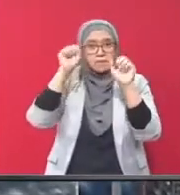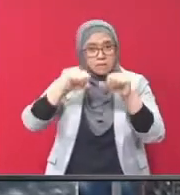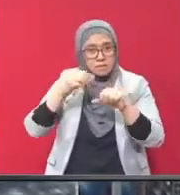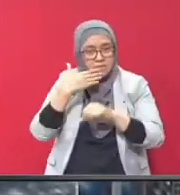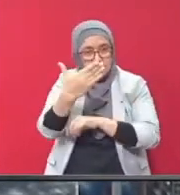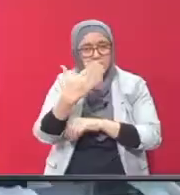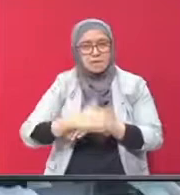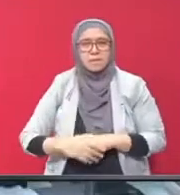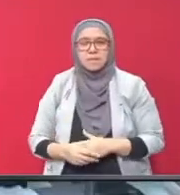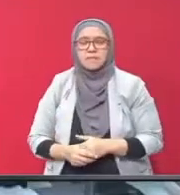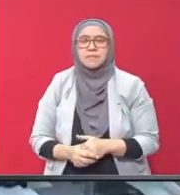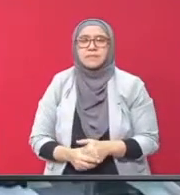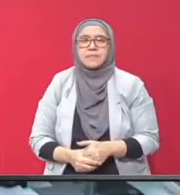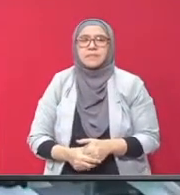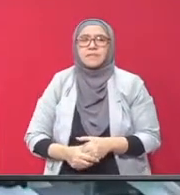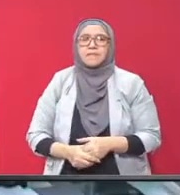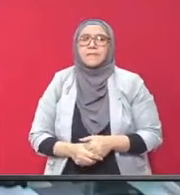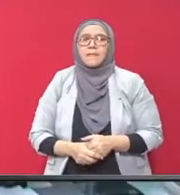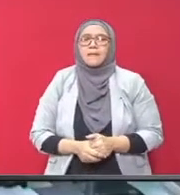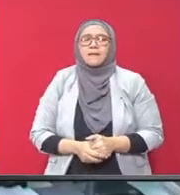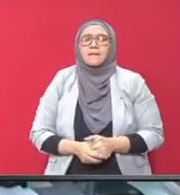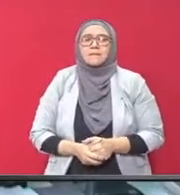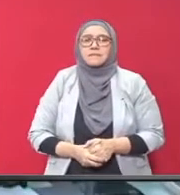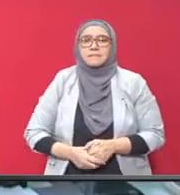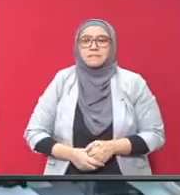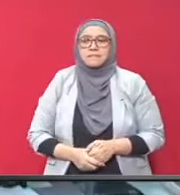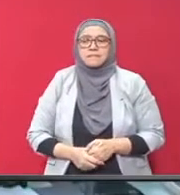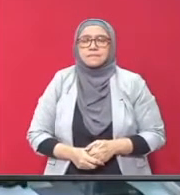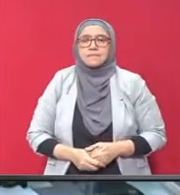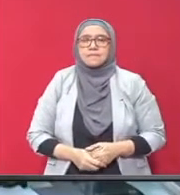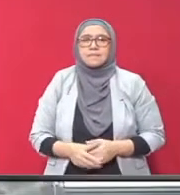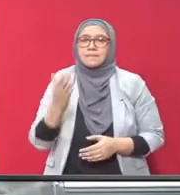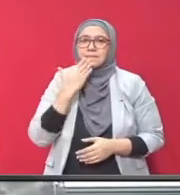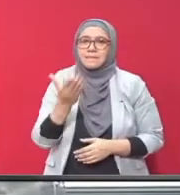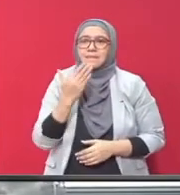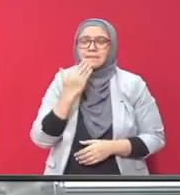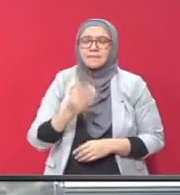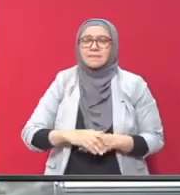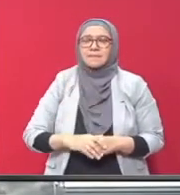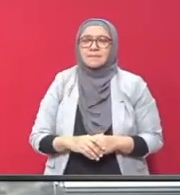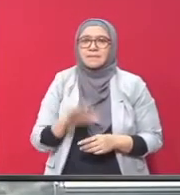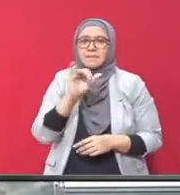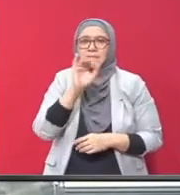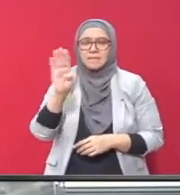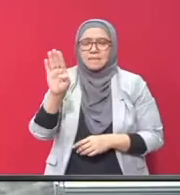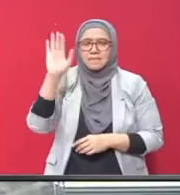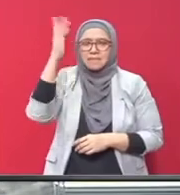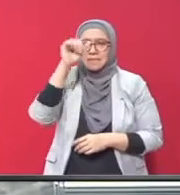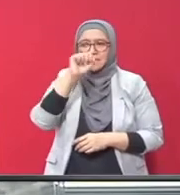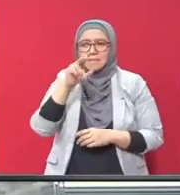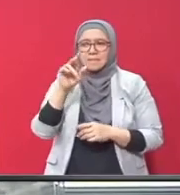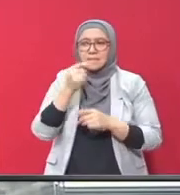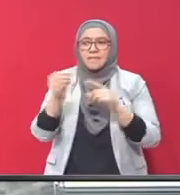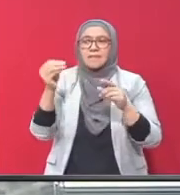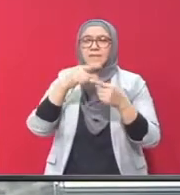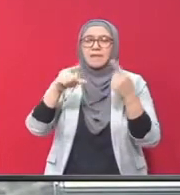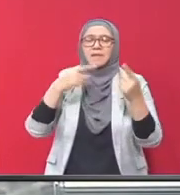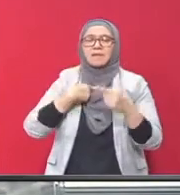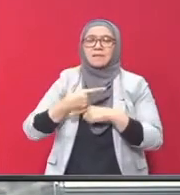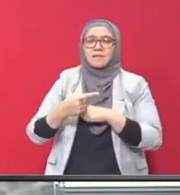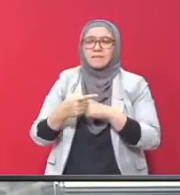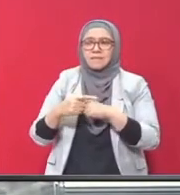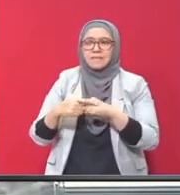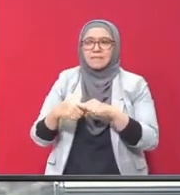kasih makasih pada yang rumah Consina Hai yang juga bekas Menthol saya dulu